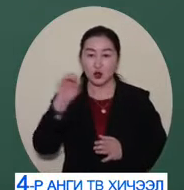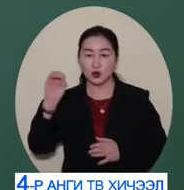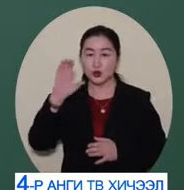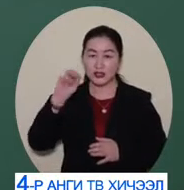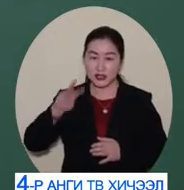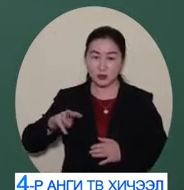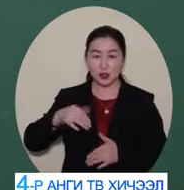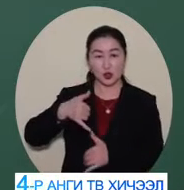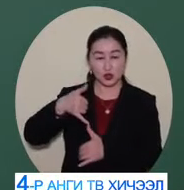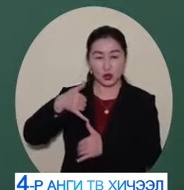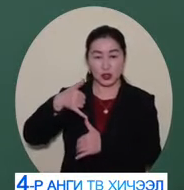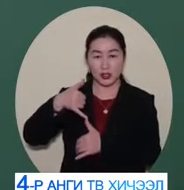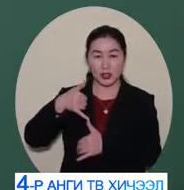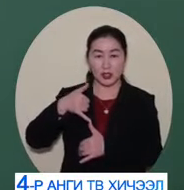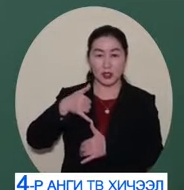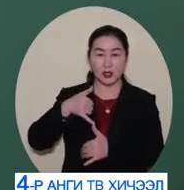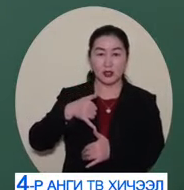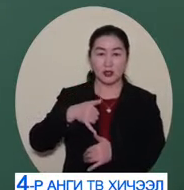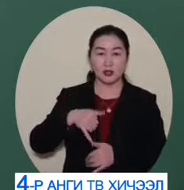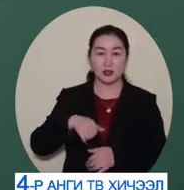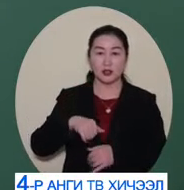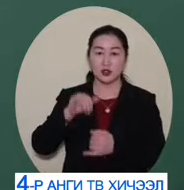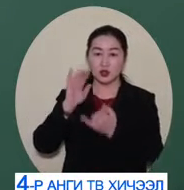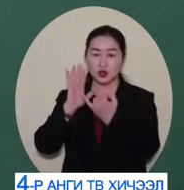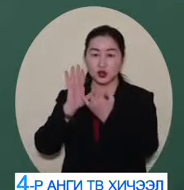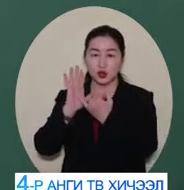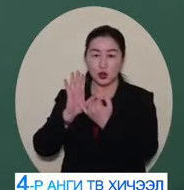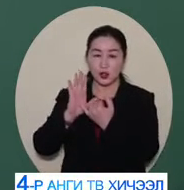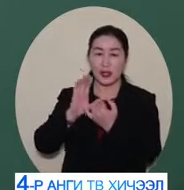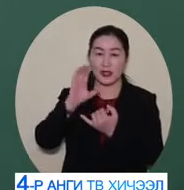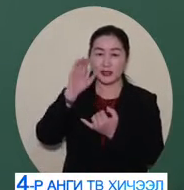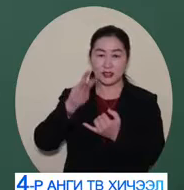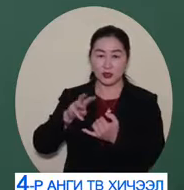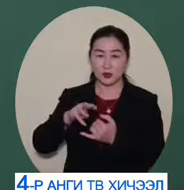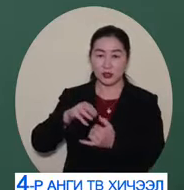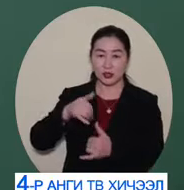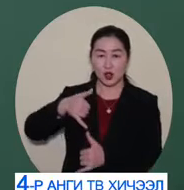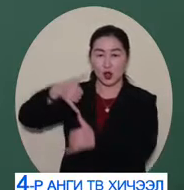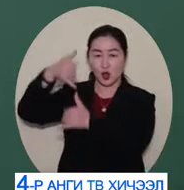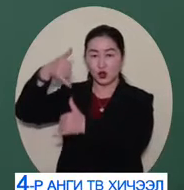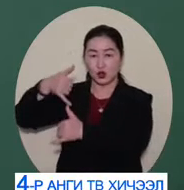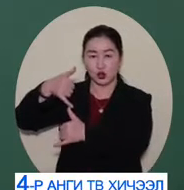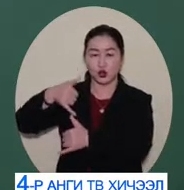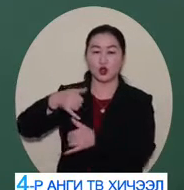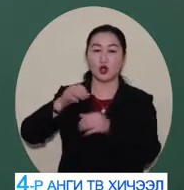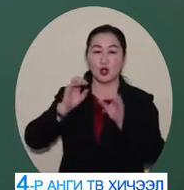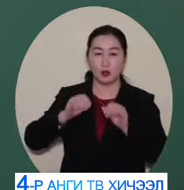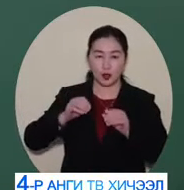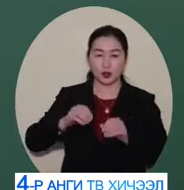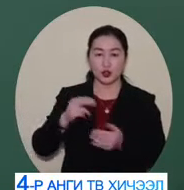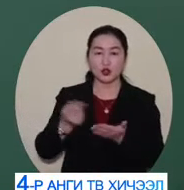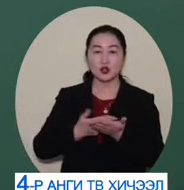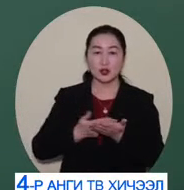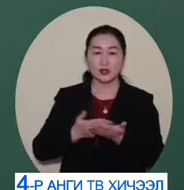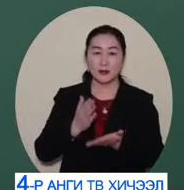Байшингийн 400 см өндрийг 6 см-ийн өндөр одоо болгож зурсан байна гэдэг